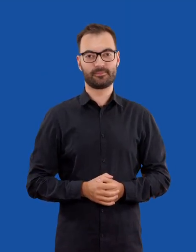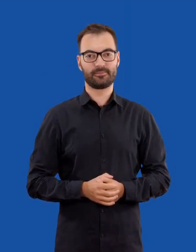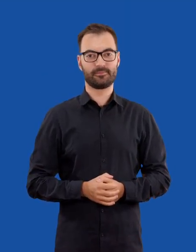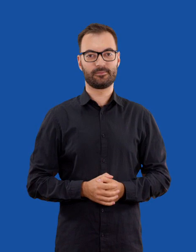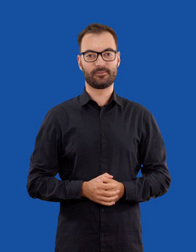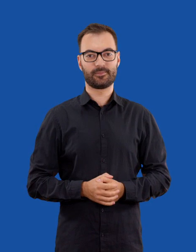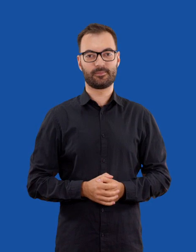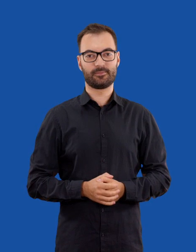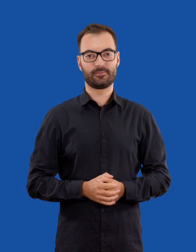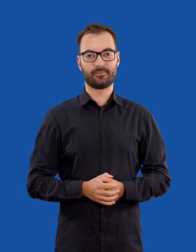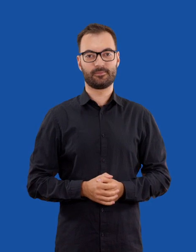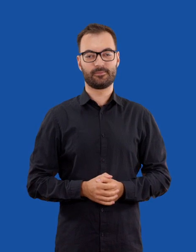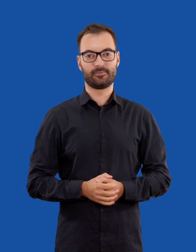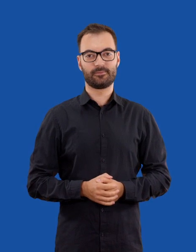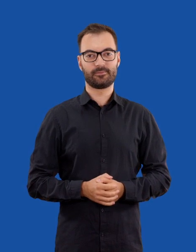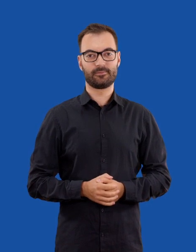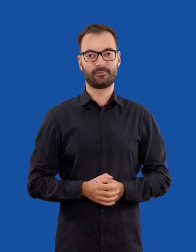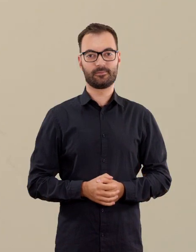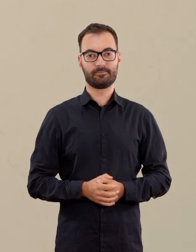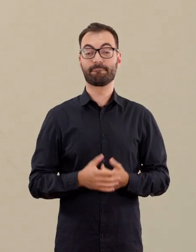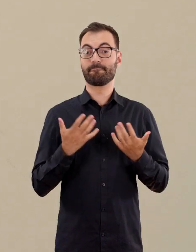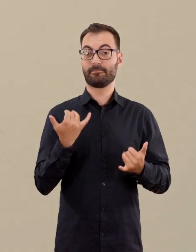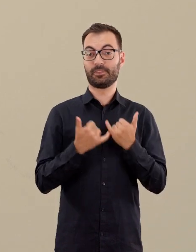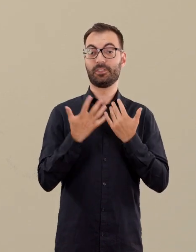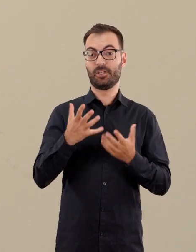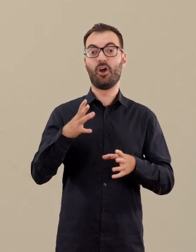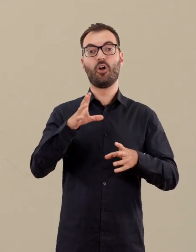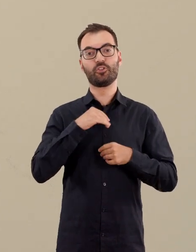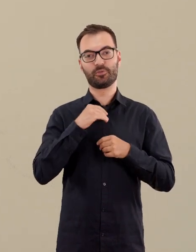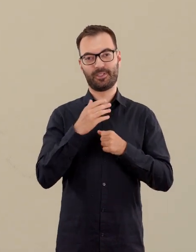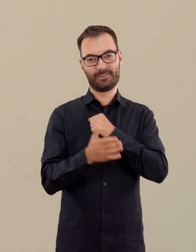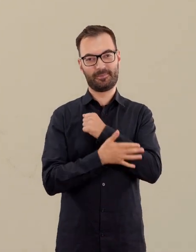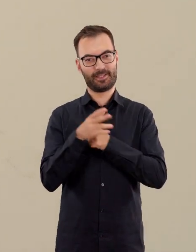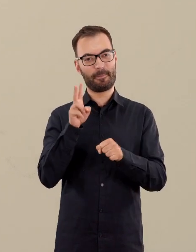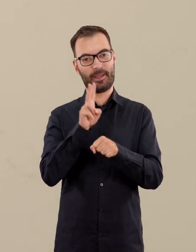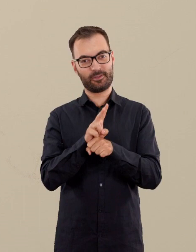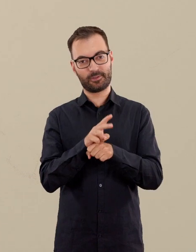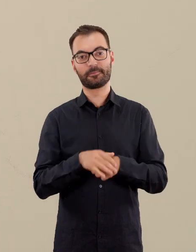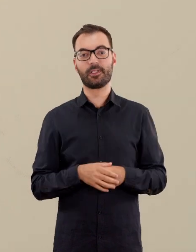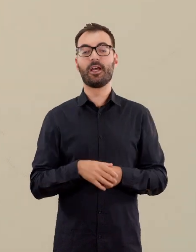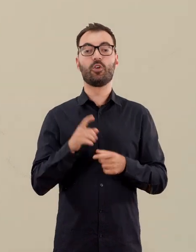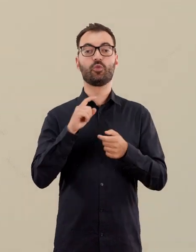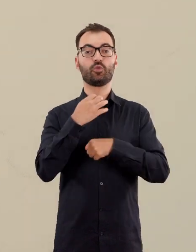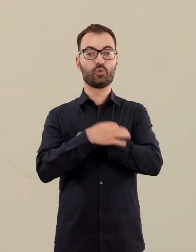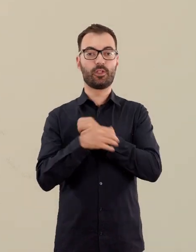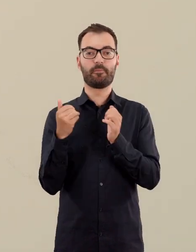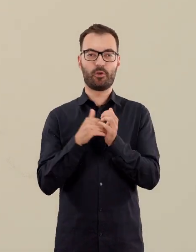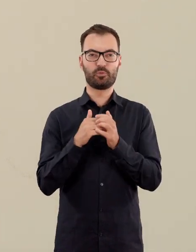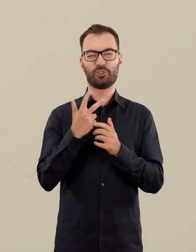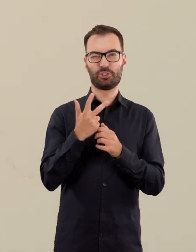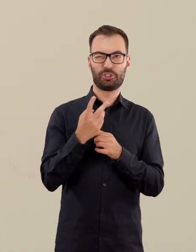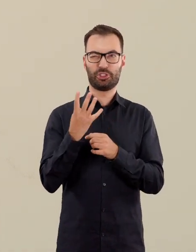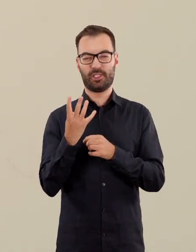Aleksandra Byczek, psycholog Bonn UW. Aby uzyskać wsparcie mentora, student musi odbyć 3 lub